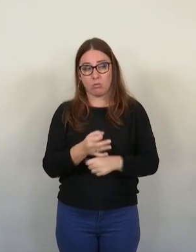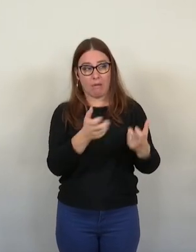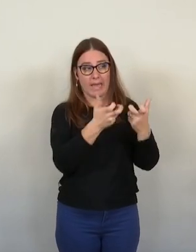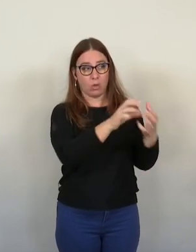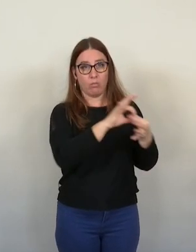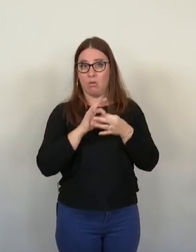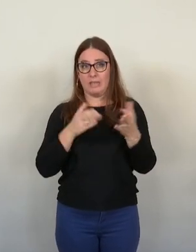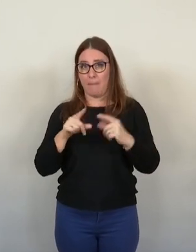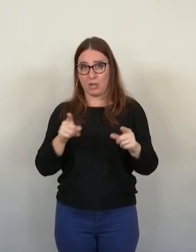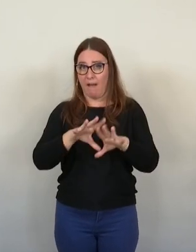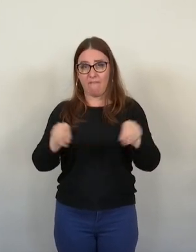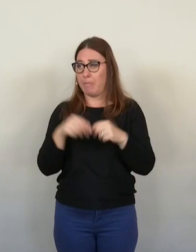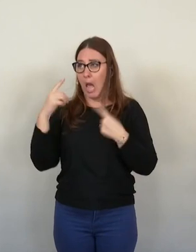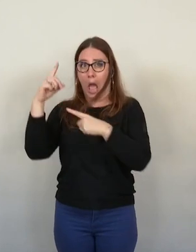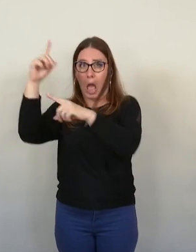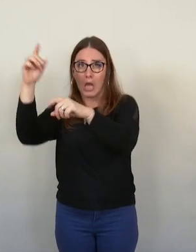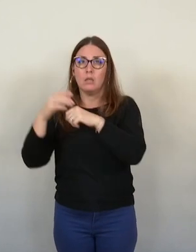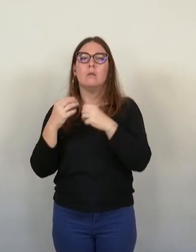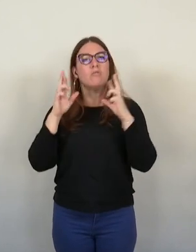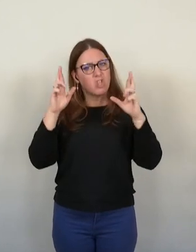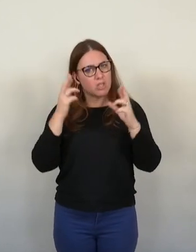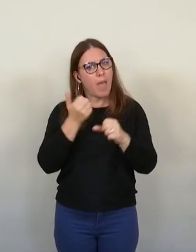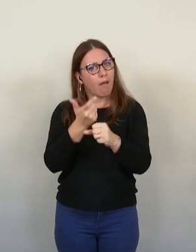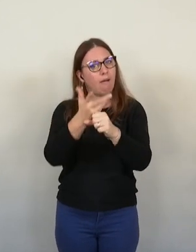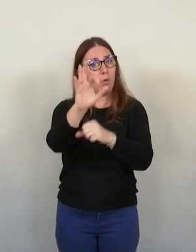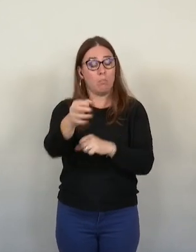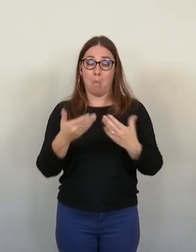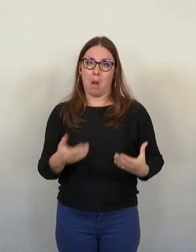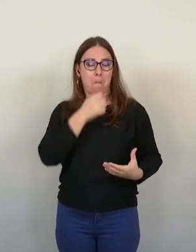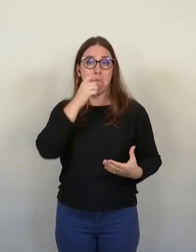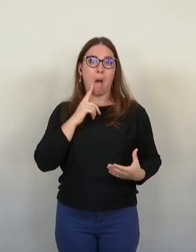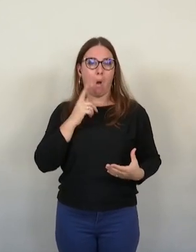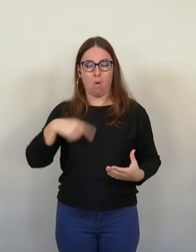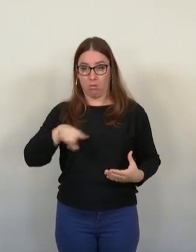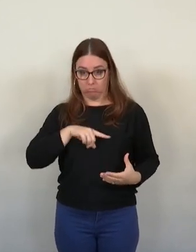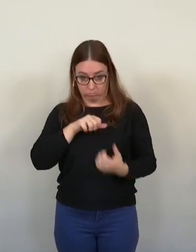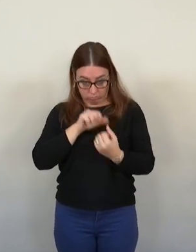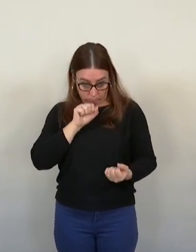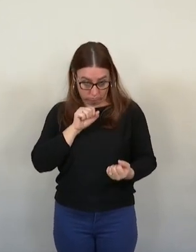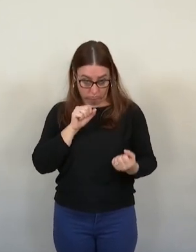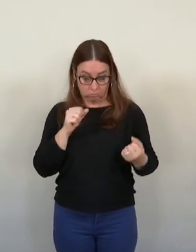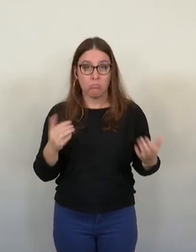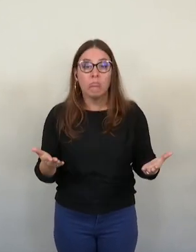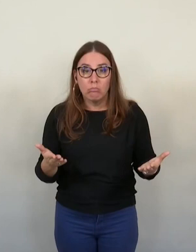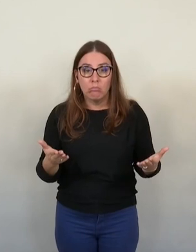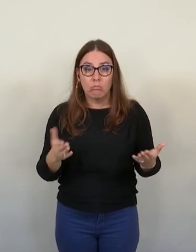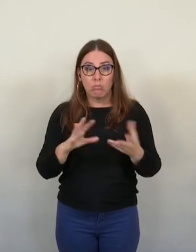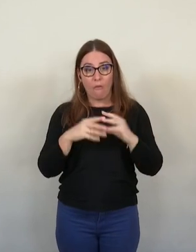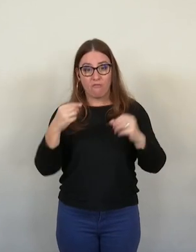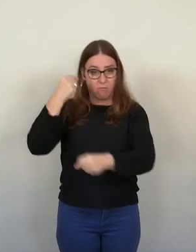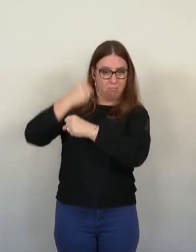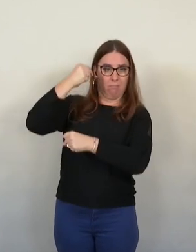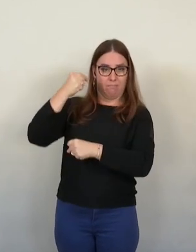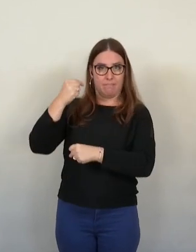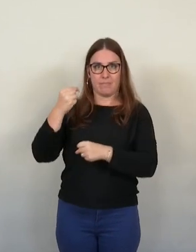n'a pas fonctionneré on espère que ça fonctionnera dans les années à venir mais pour l'instant les parents ont plus eu l'impression de se voir cette formule imposer